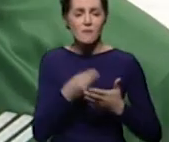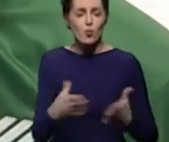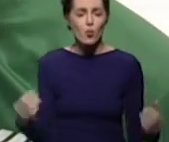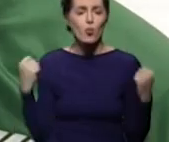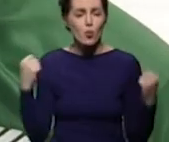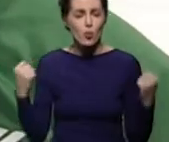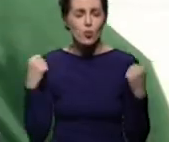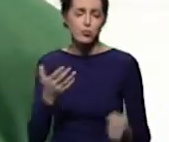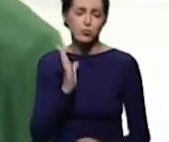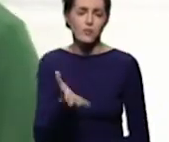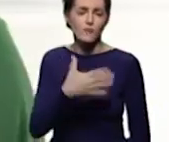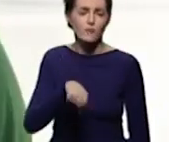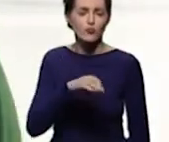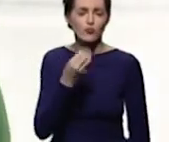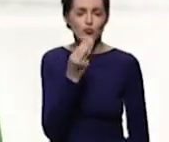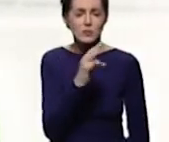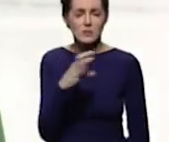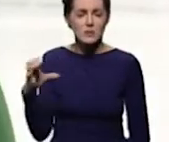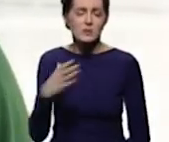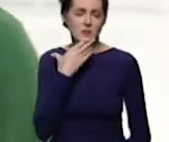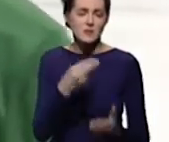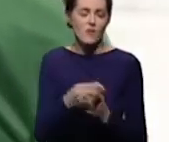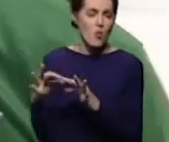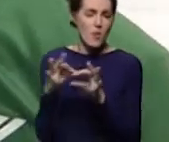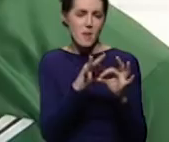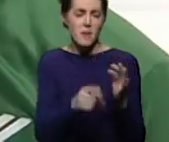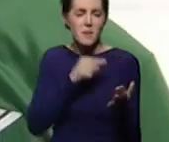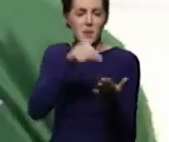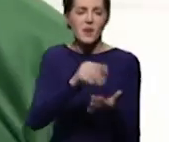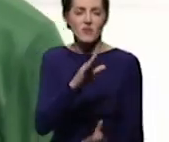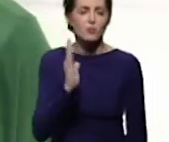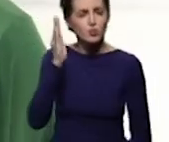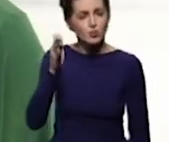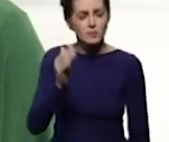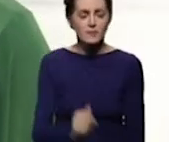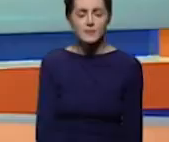то у него все шансы попасть на свою Олимпиаду в будущем.